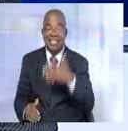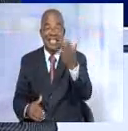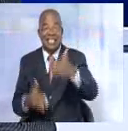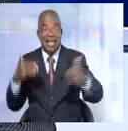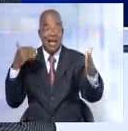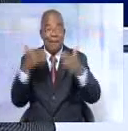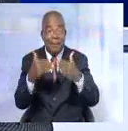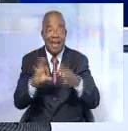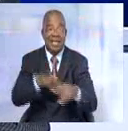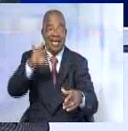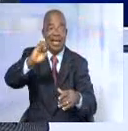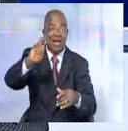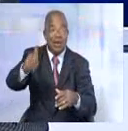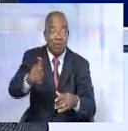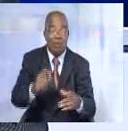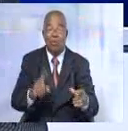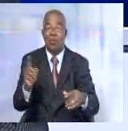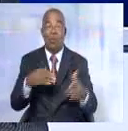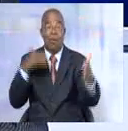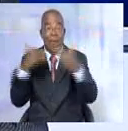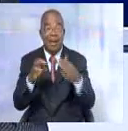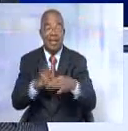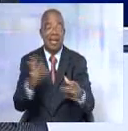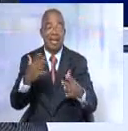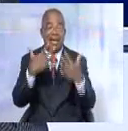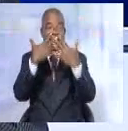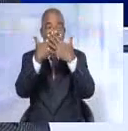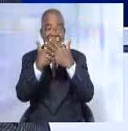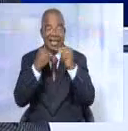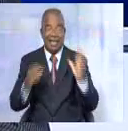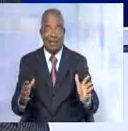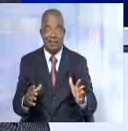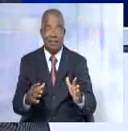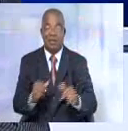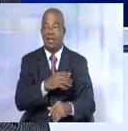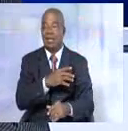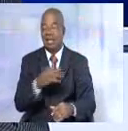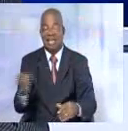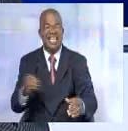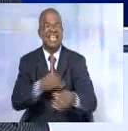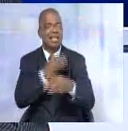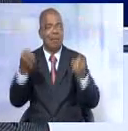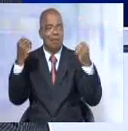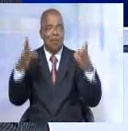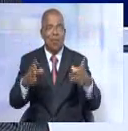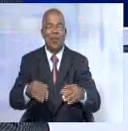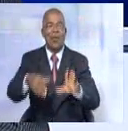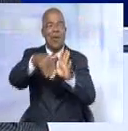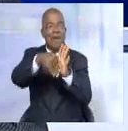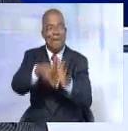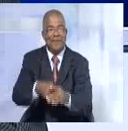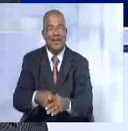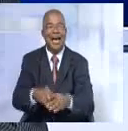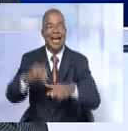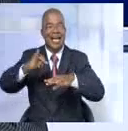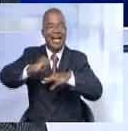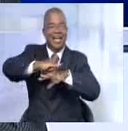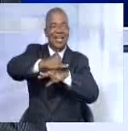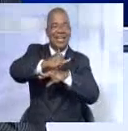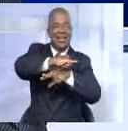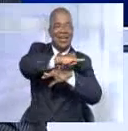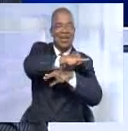restaurants constituent essentiellement des plats africains garnis de viande de brousse et d'escargot, et c'est avec